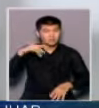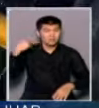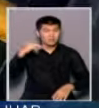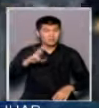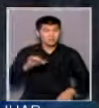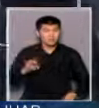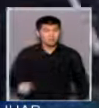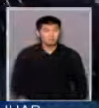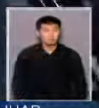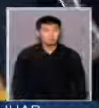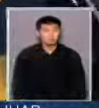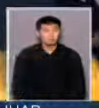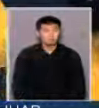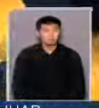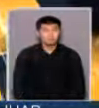«Болашақ».